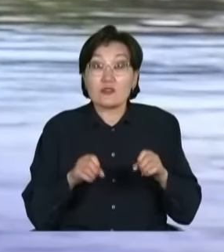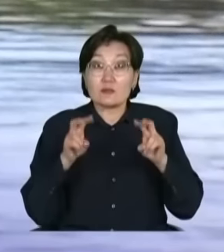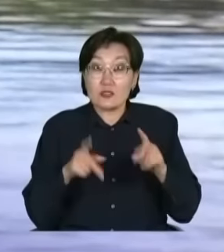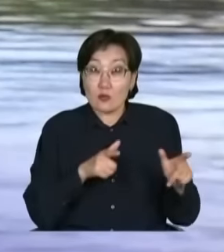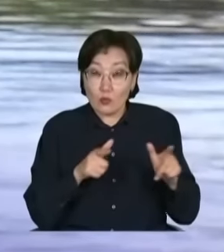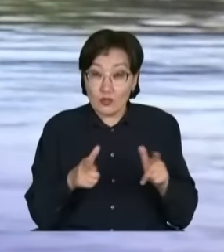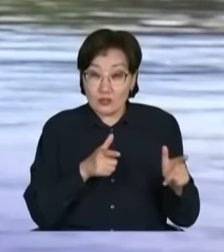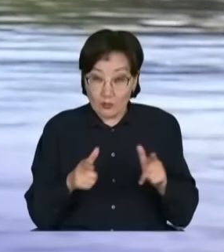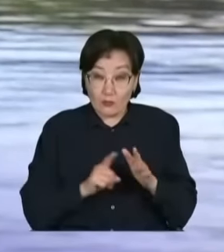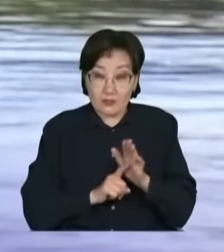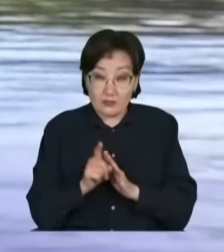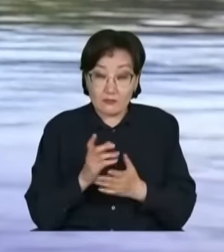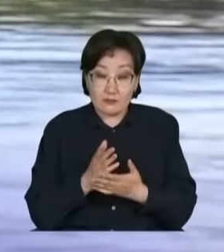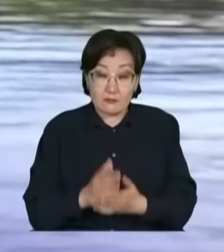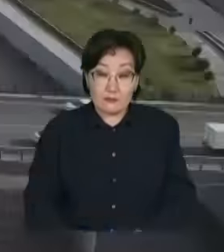ахуалды әріптесім айтып берсін.